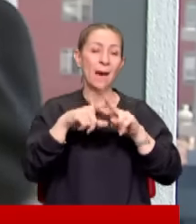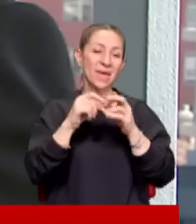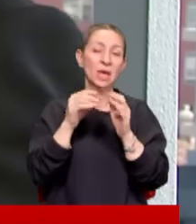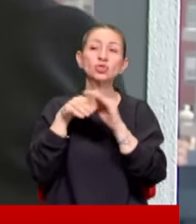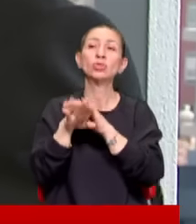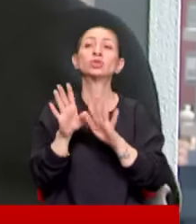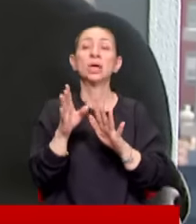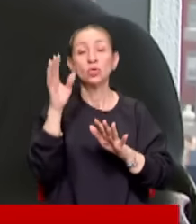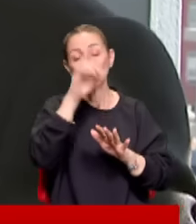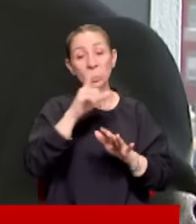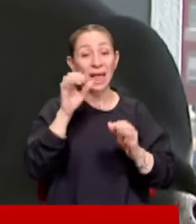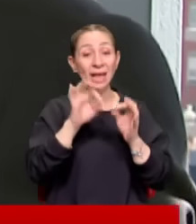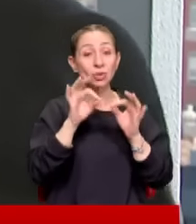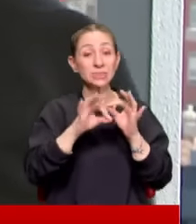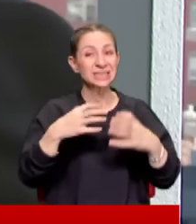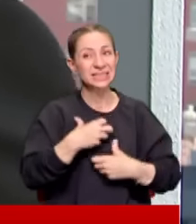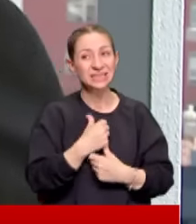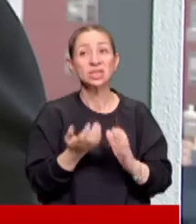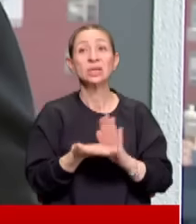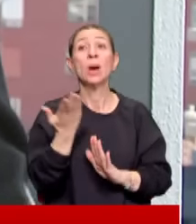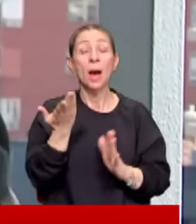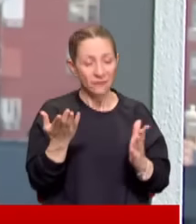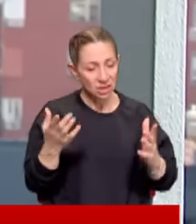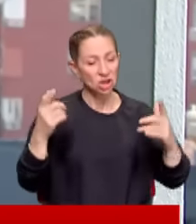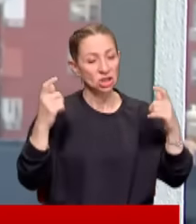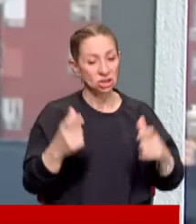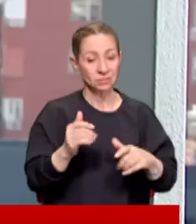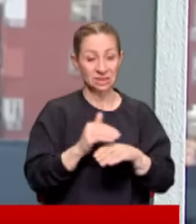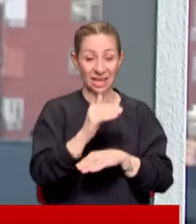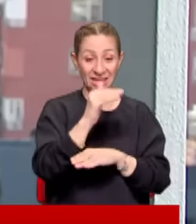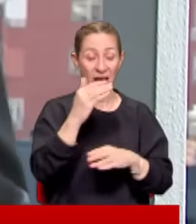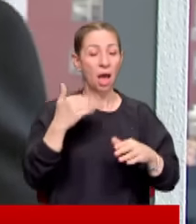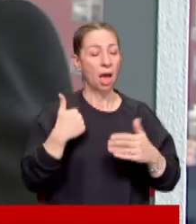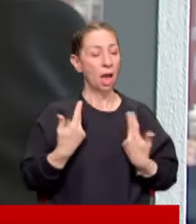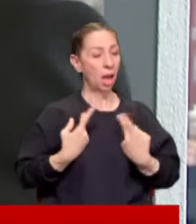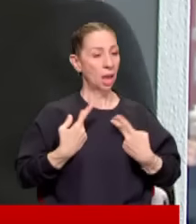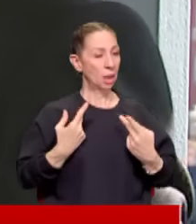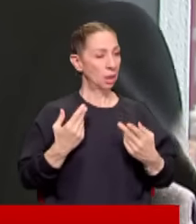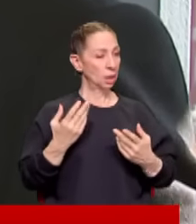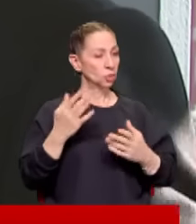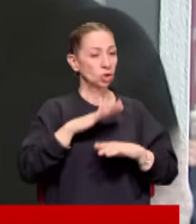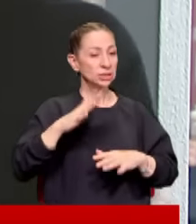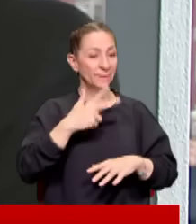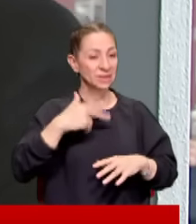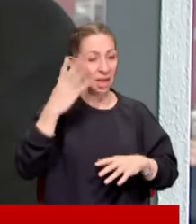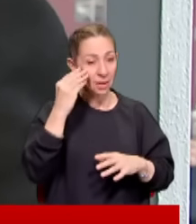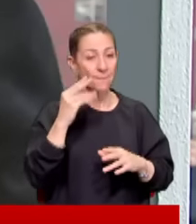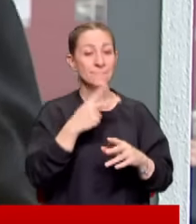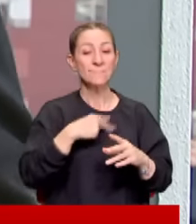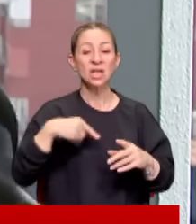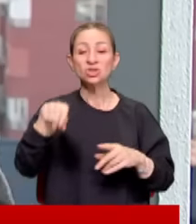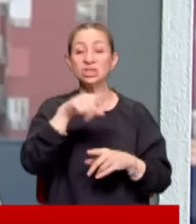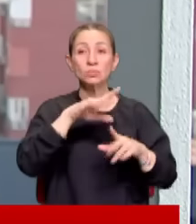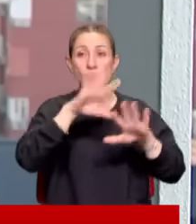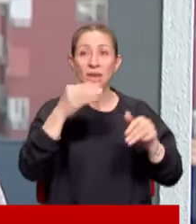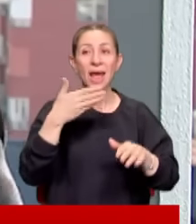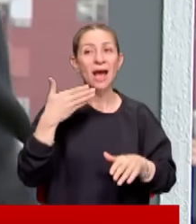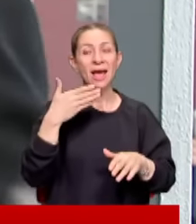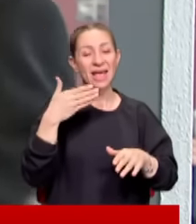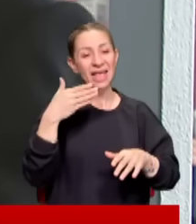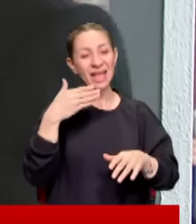ekonomik krizini ortadan kaldırmayacak. Evet, yaşadığımız kente, hayatlarımıza, sosyal belediyecilik anlayışıyla ve belediyeciliğin diğer tüm